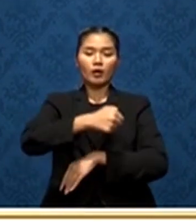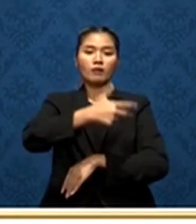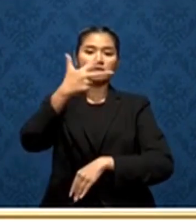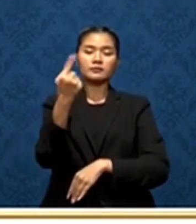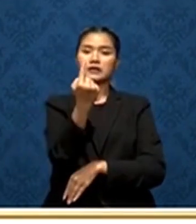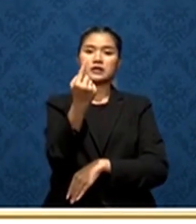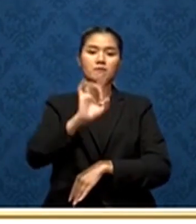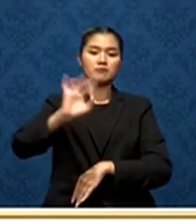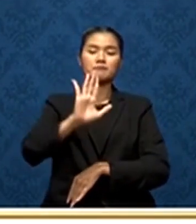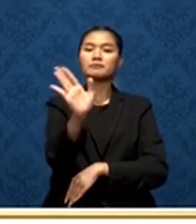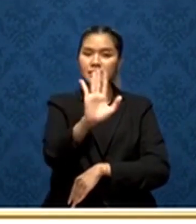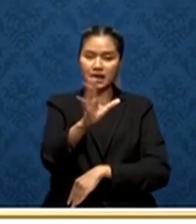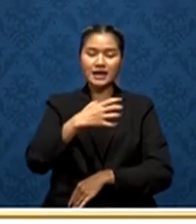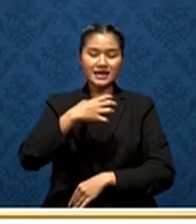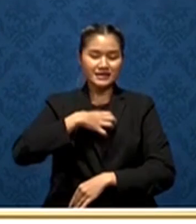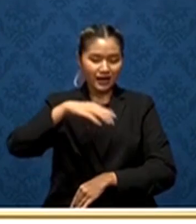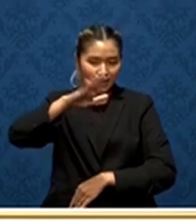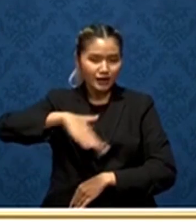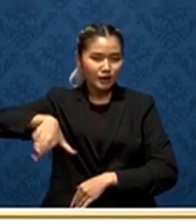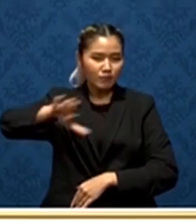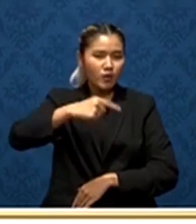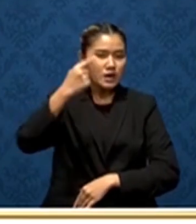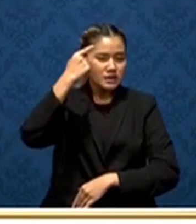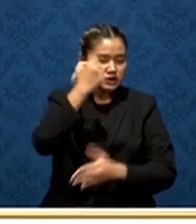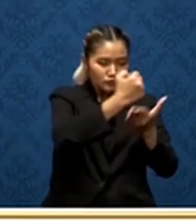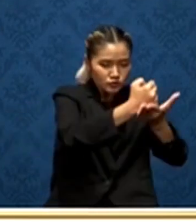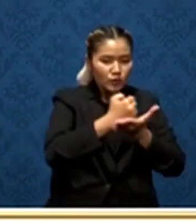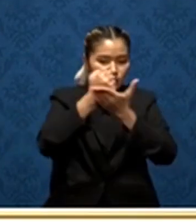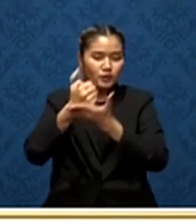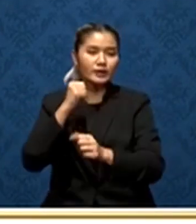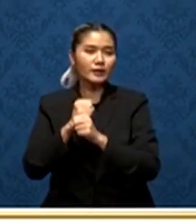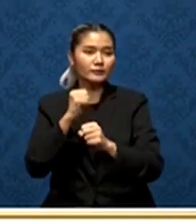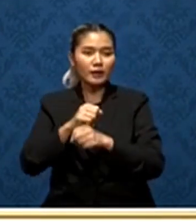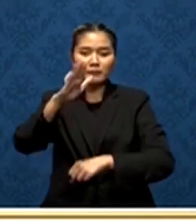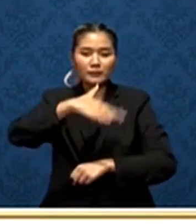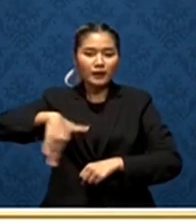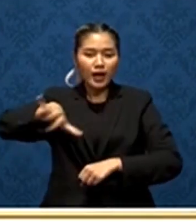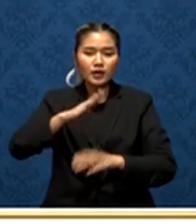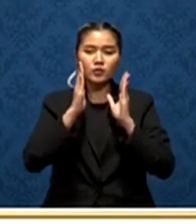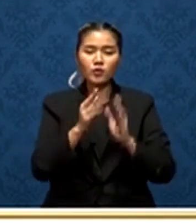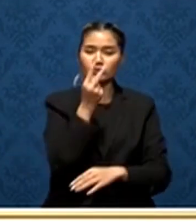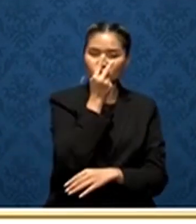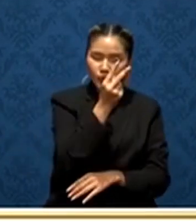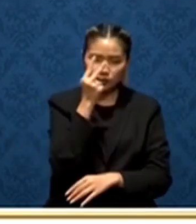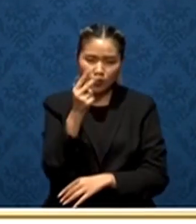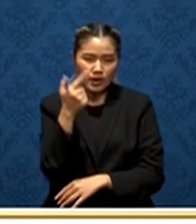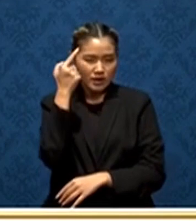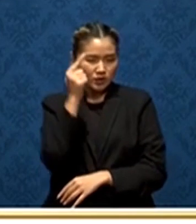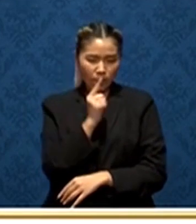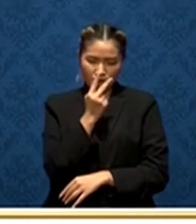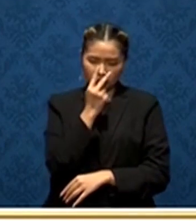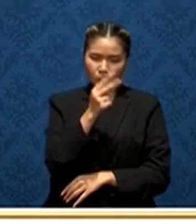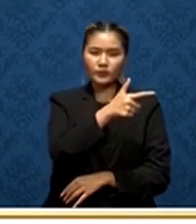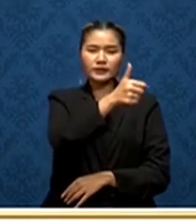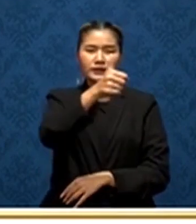เมื่อท่านเห็นว่าสื่อนี้ดีน่าเชื่อถือแต่จะทำให้คุณดูเราต้องช่วยกันใช่ไหมครับก็อยากจะ